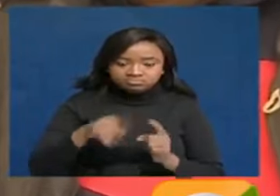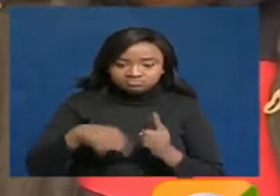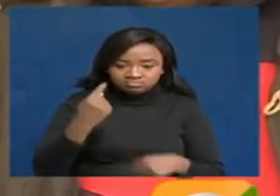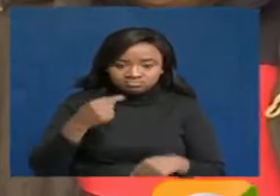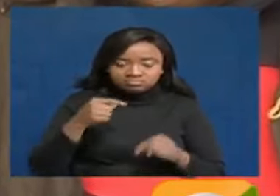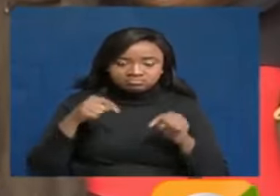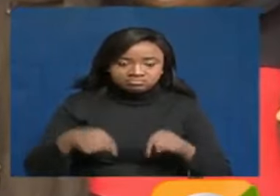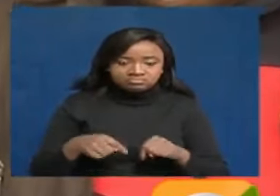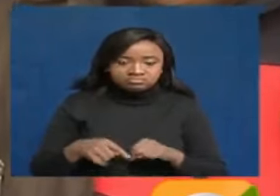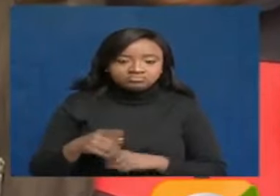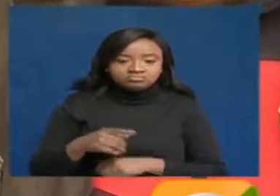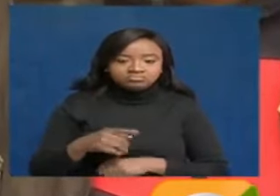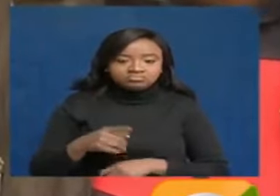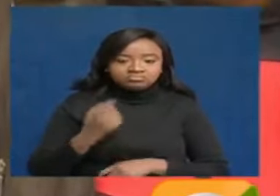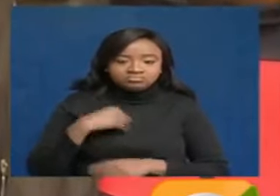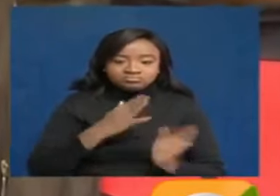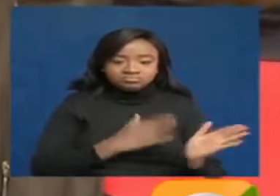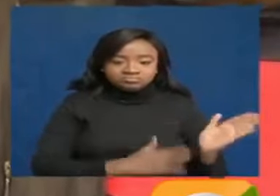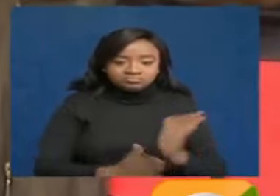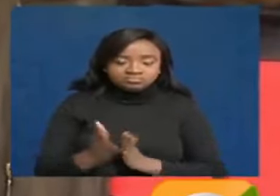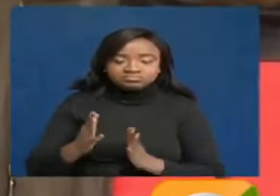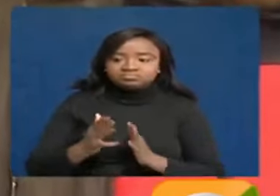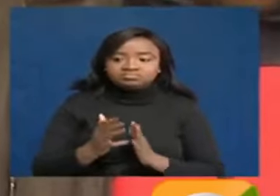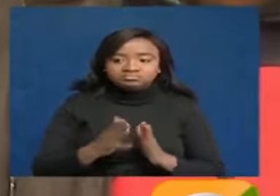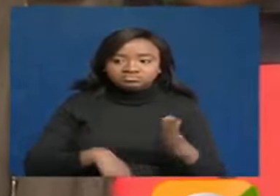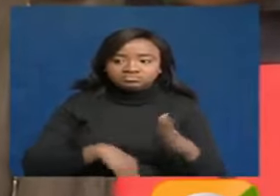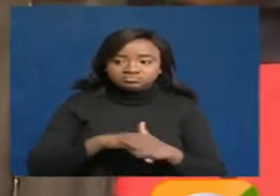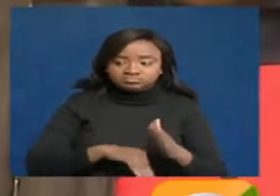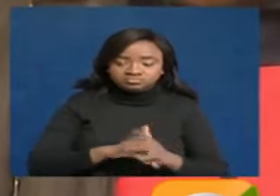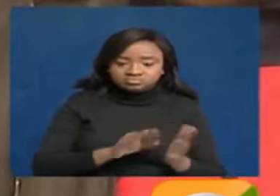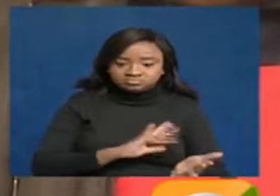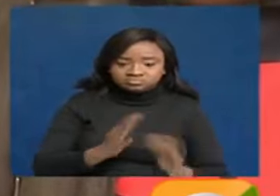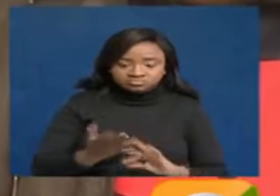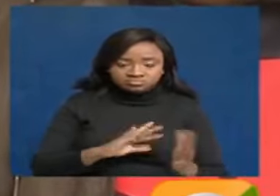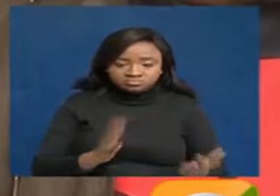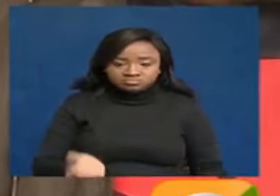tunaanza kupanga mpira ya Nyandarua, tuone kuna football inaendelea.